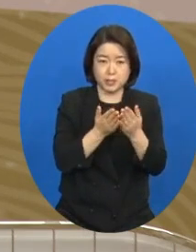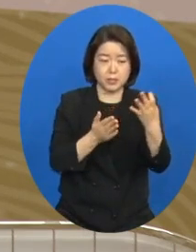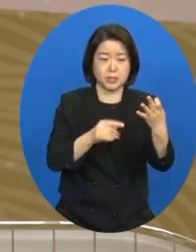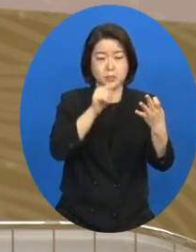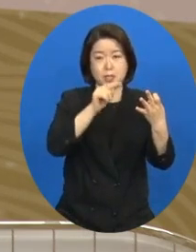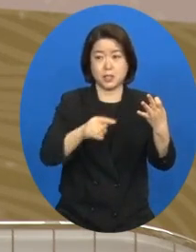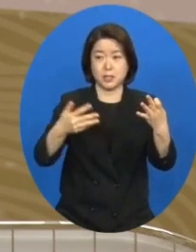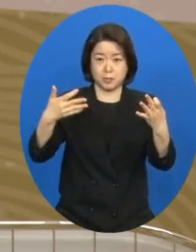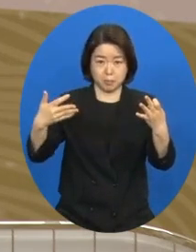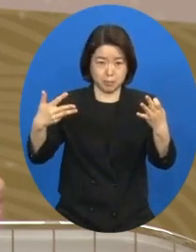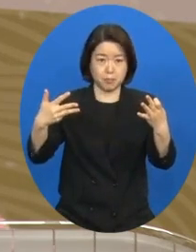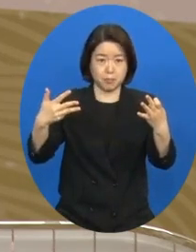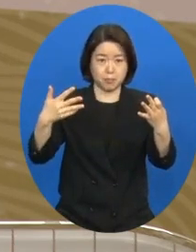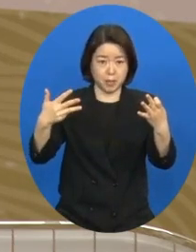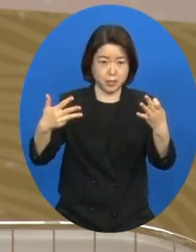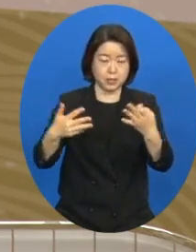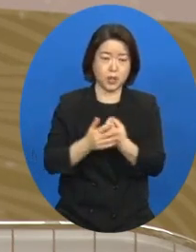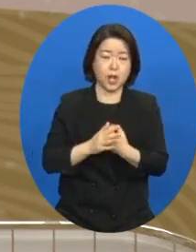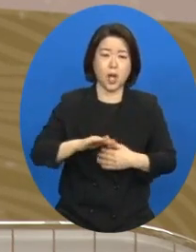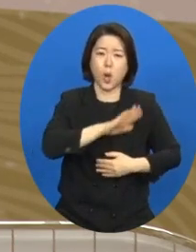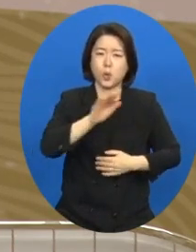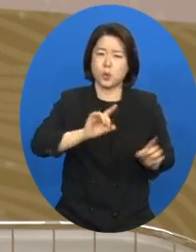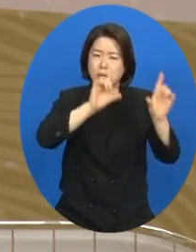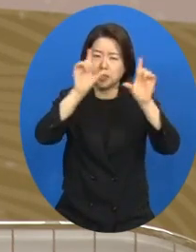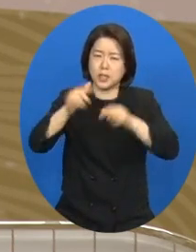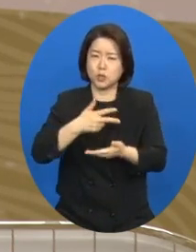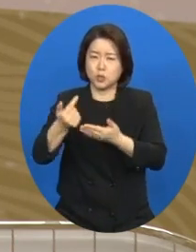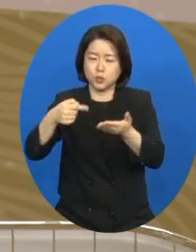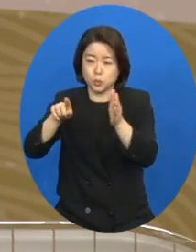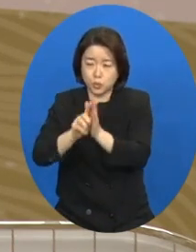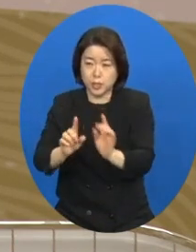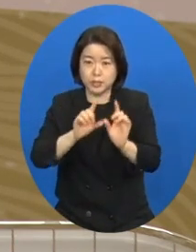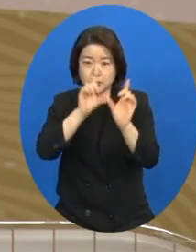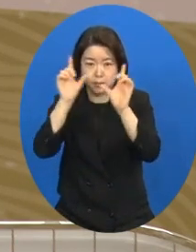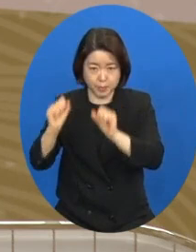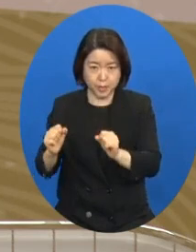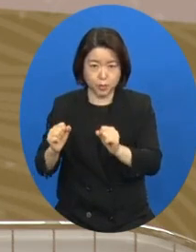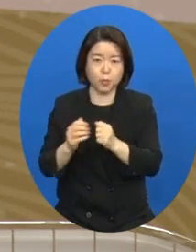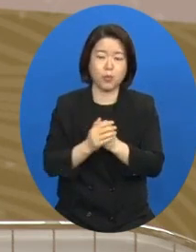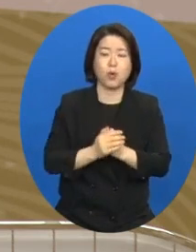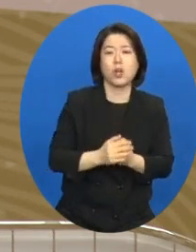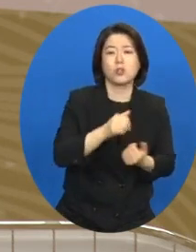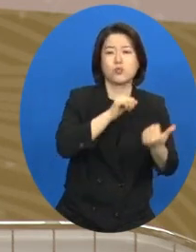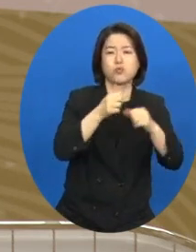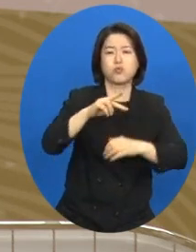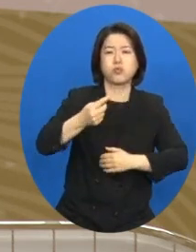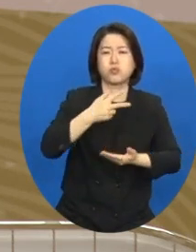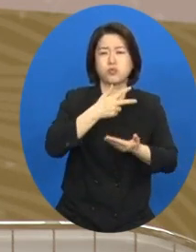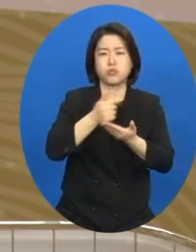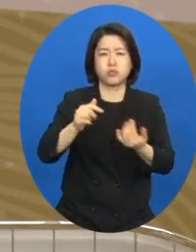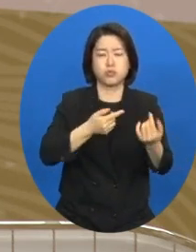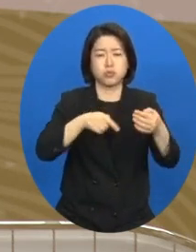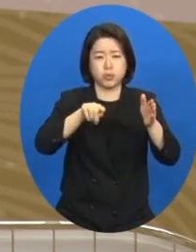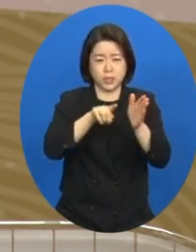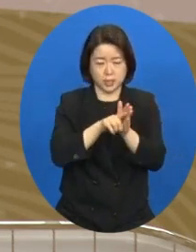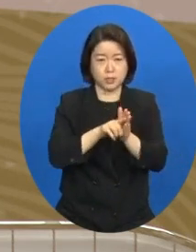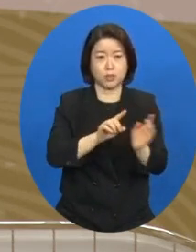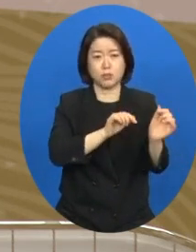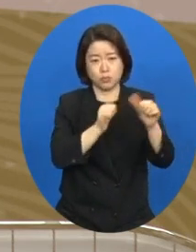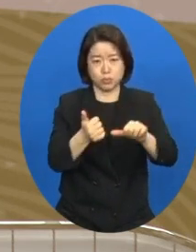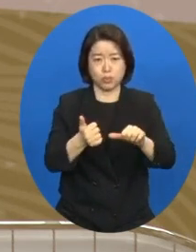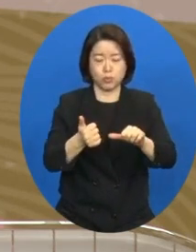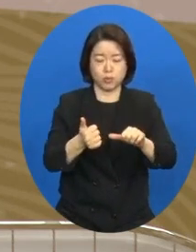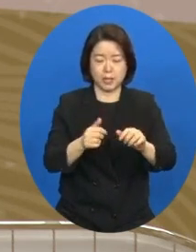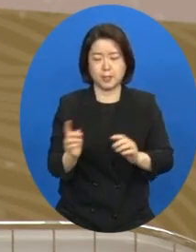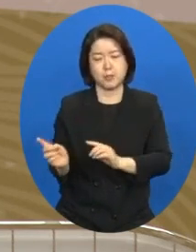우리가 살아도 주를 위하여 살고 죽어도 주를 위하여 중 나니 그러므로 사나 죽으나 우리가 주일 것이 거다